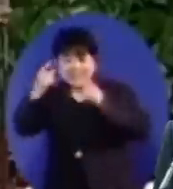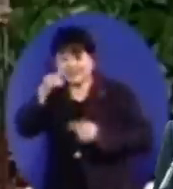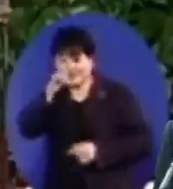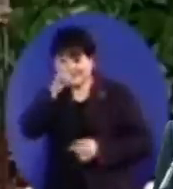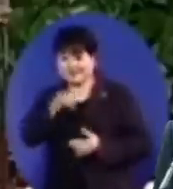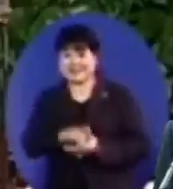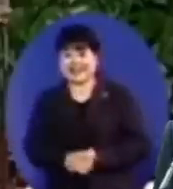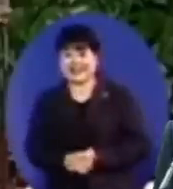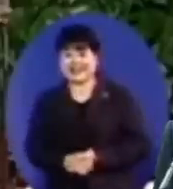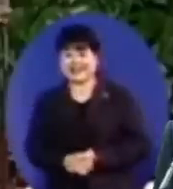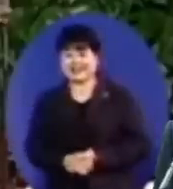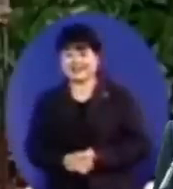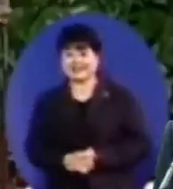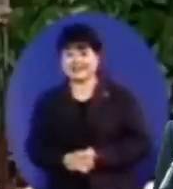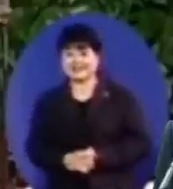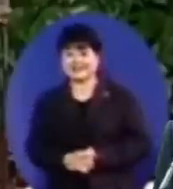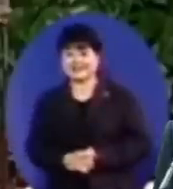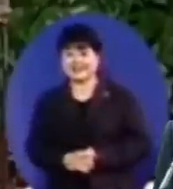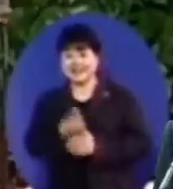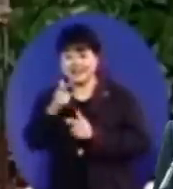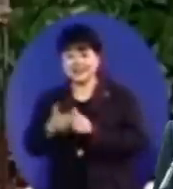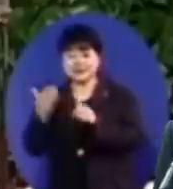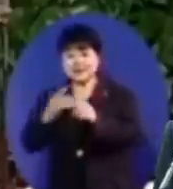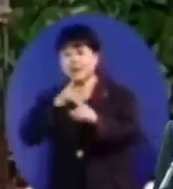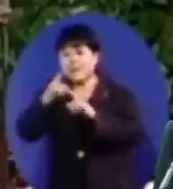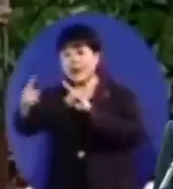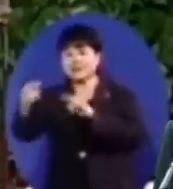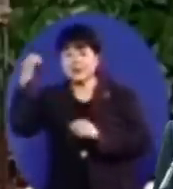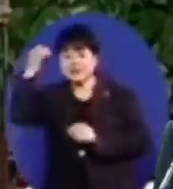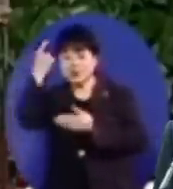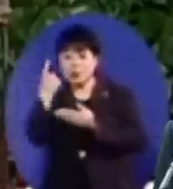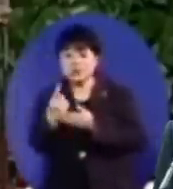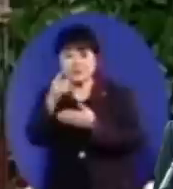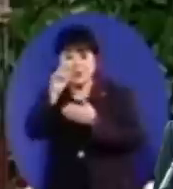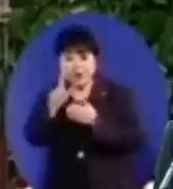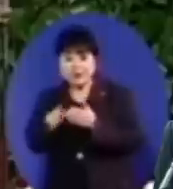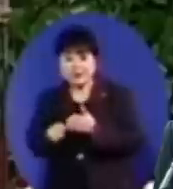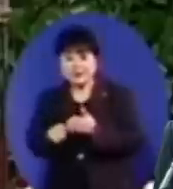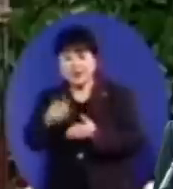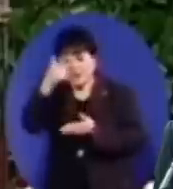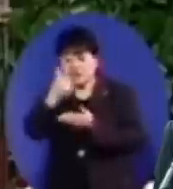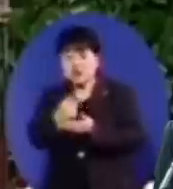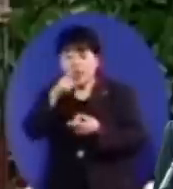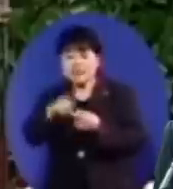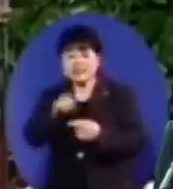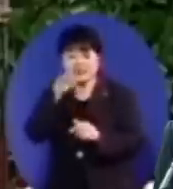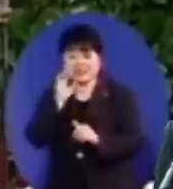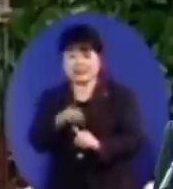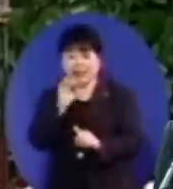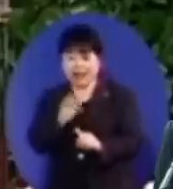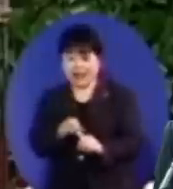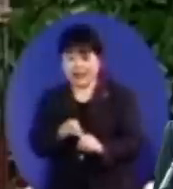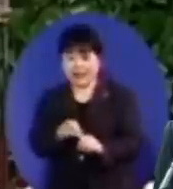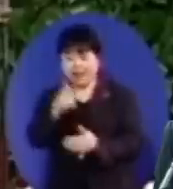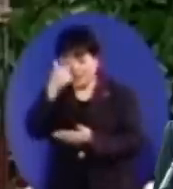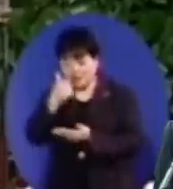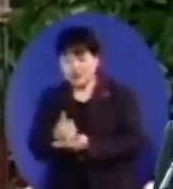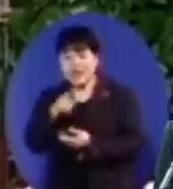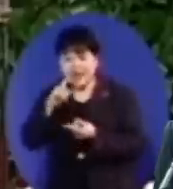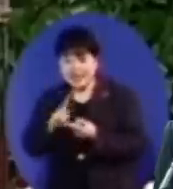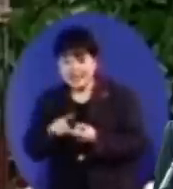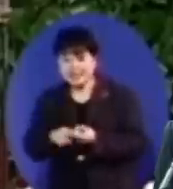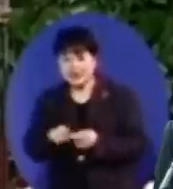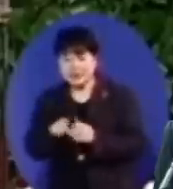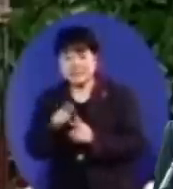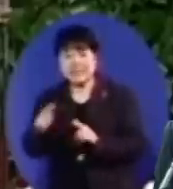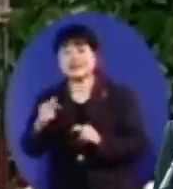것입니다. 그런데 예수님께서 말씀하기를 성령이 오시면 우리에게 죄에 대하여 책망하신다. 죄에 대하여라면 제가 나를 믿지